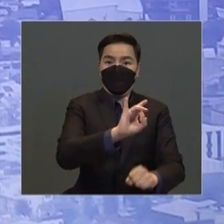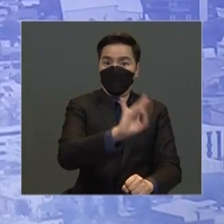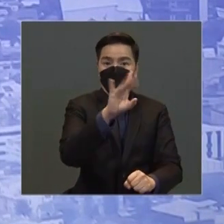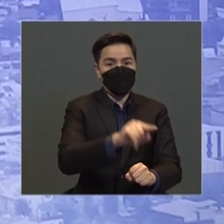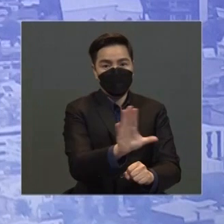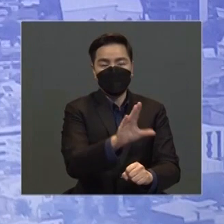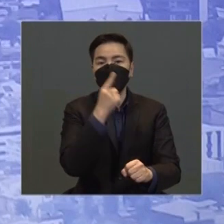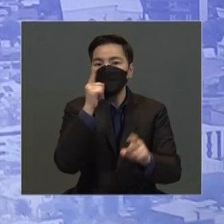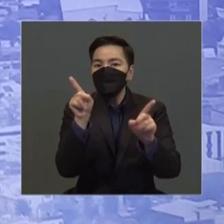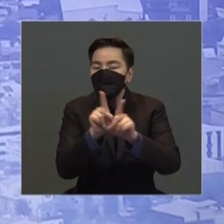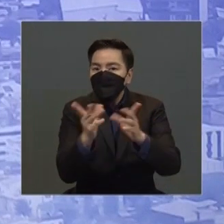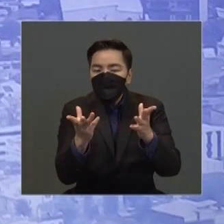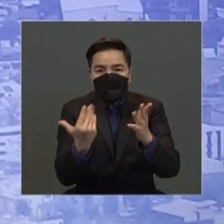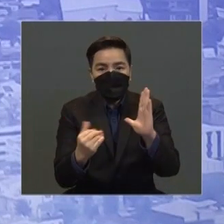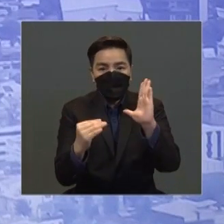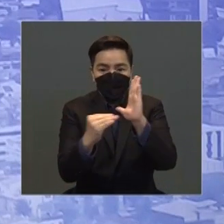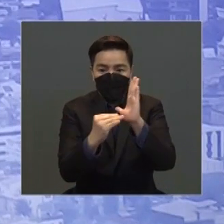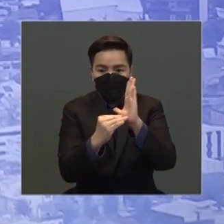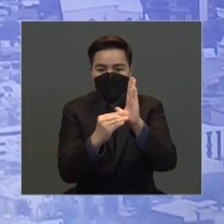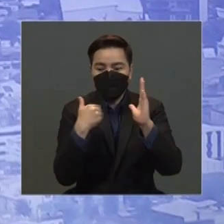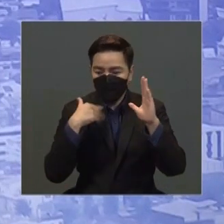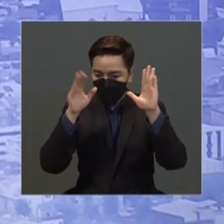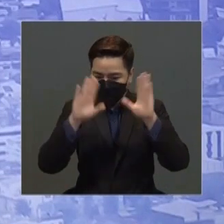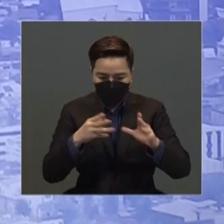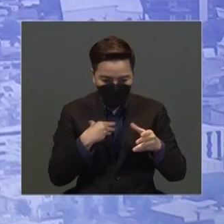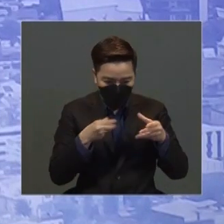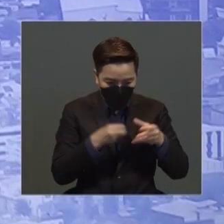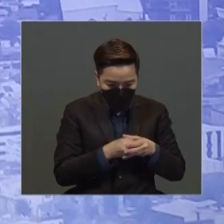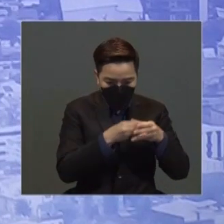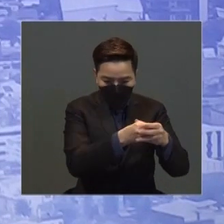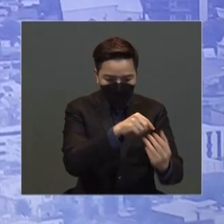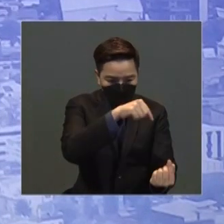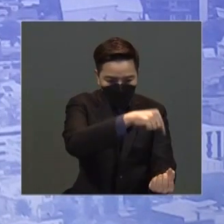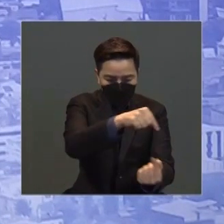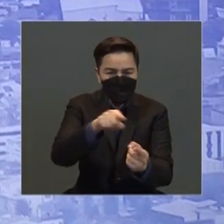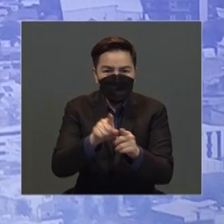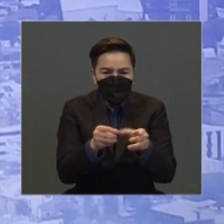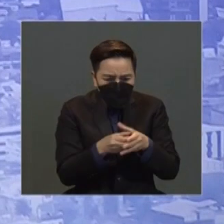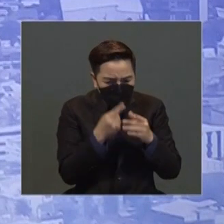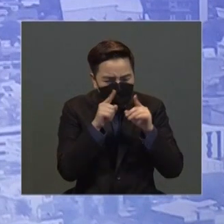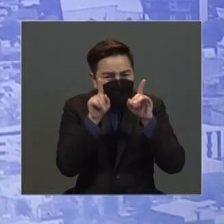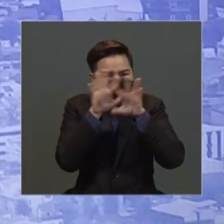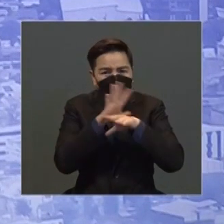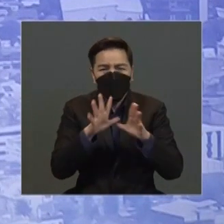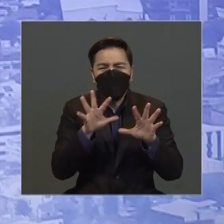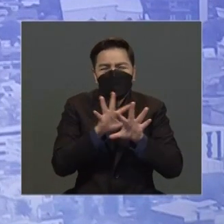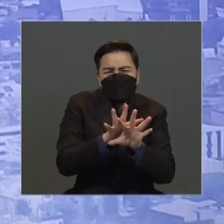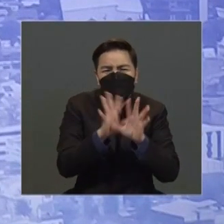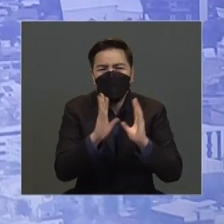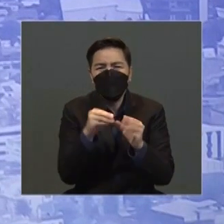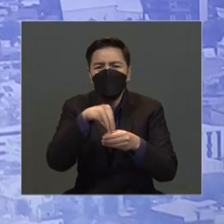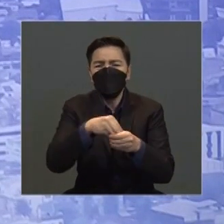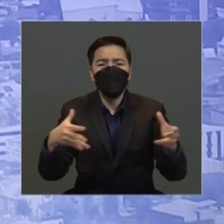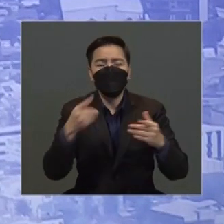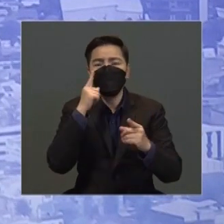าลักษณะของกทม.เนี่ยก็จะมีหลายๆคลัสเตอร์หลายจุดที่มีลักษณะคล้ายกันคือพื้นที่หนาแน่นยกตัว